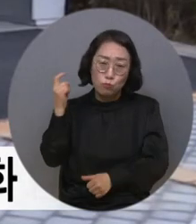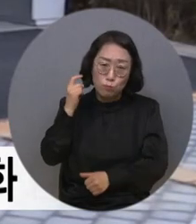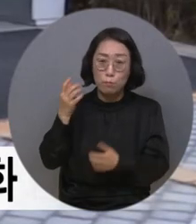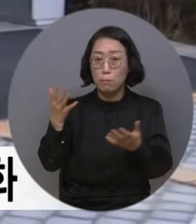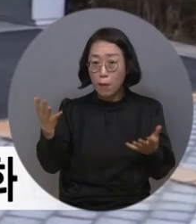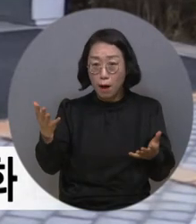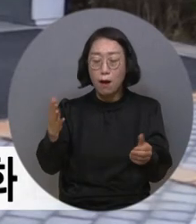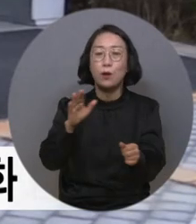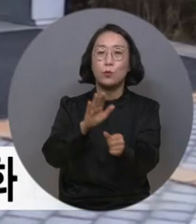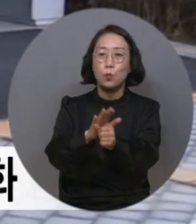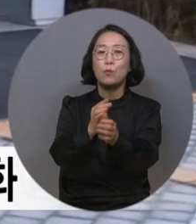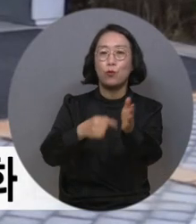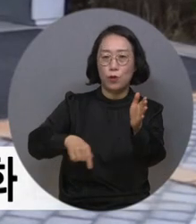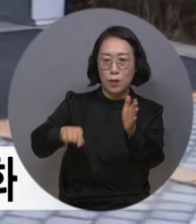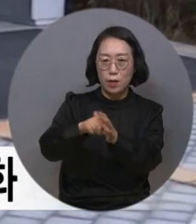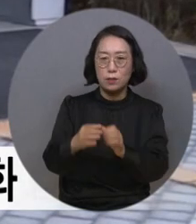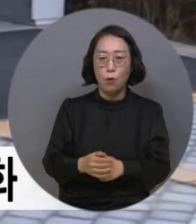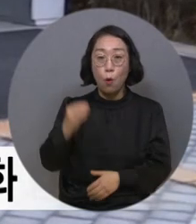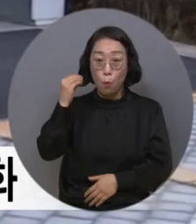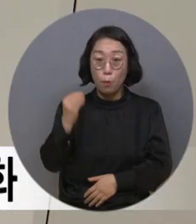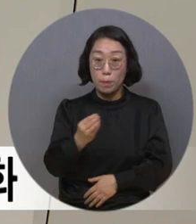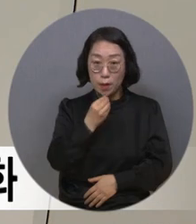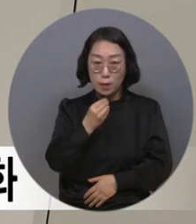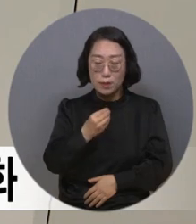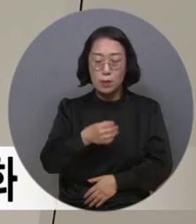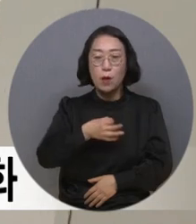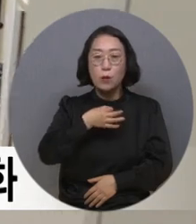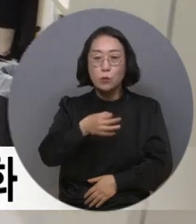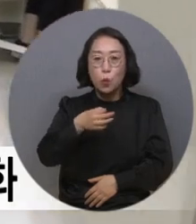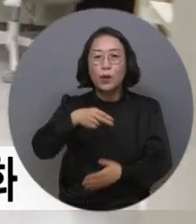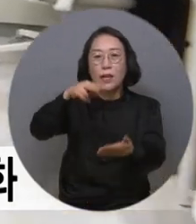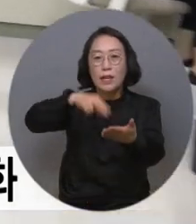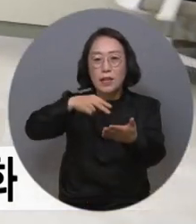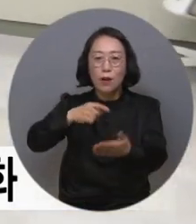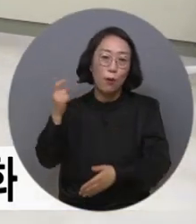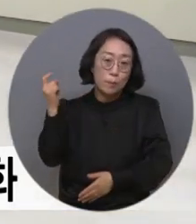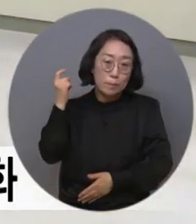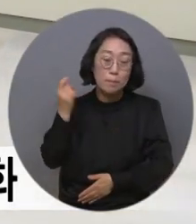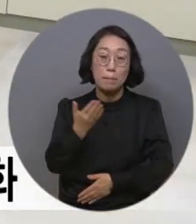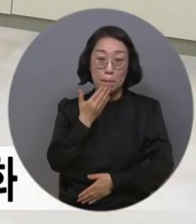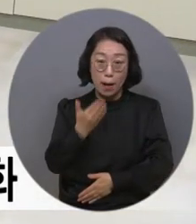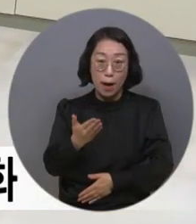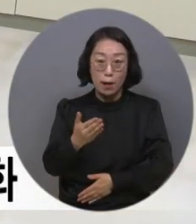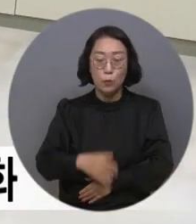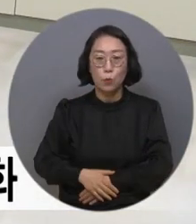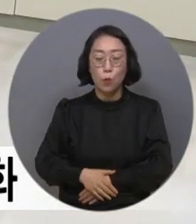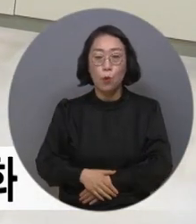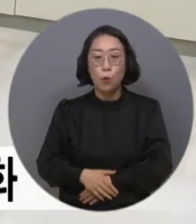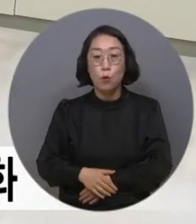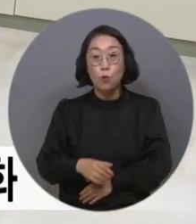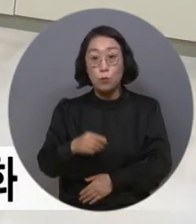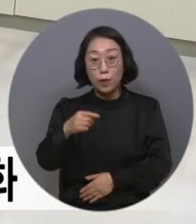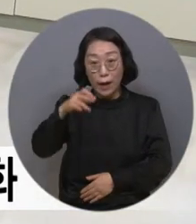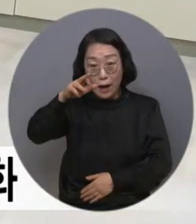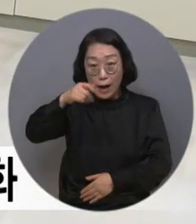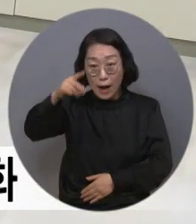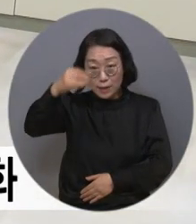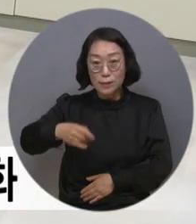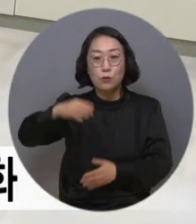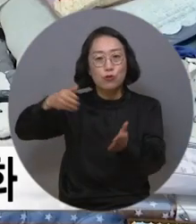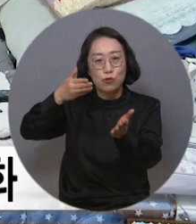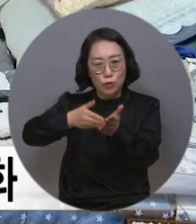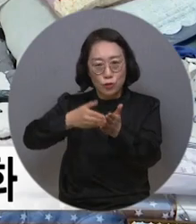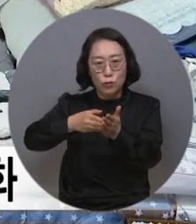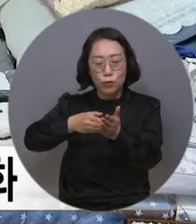위해 식품안전나라 누리집에서 읽어주는 식품안전 뉴스와 움직이는 카드뉴스 서비스를 시범 운영한다고